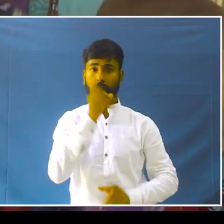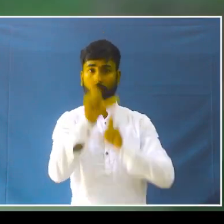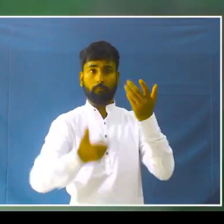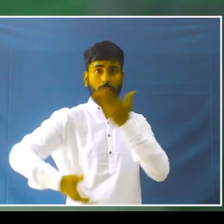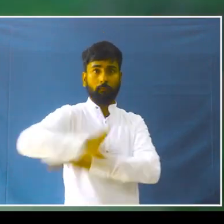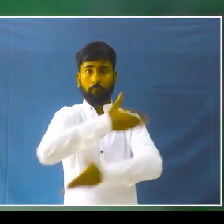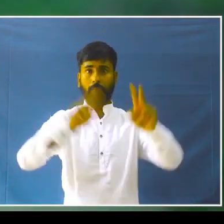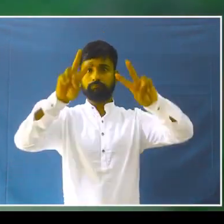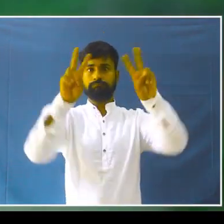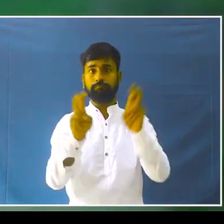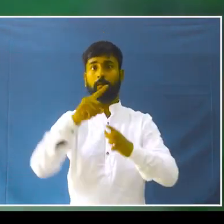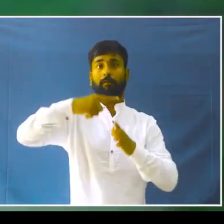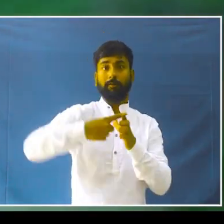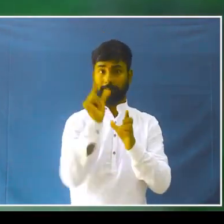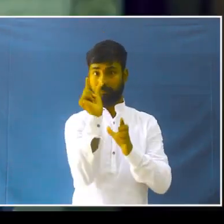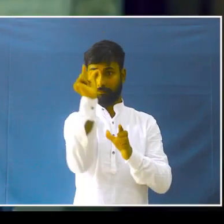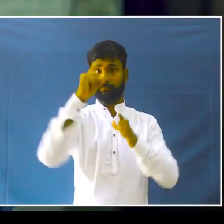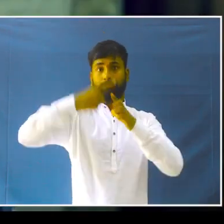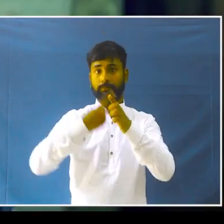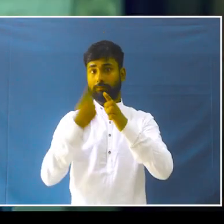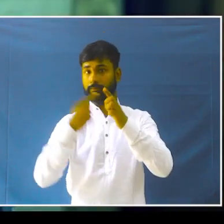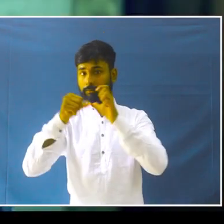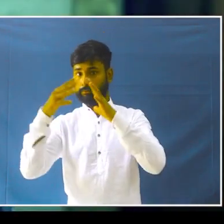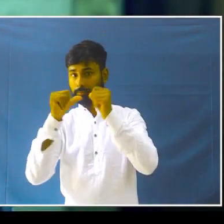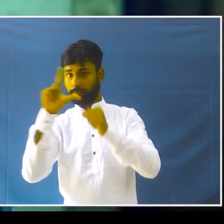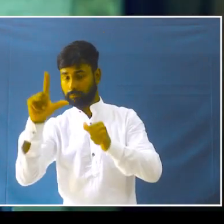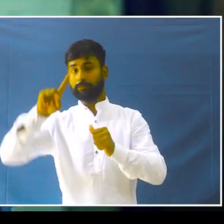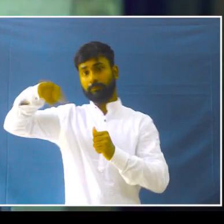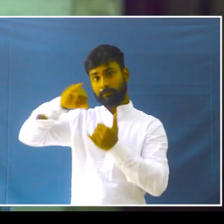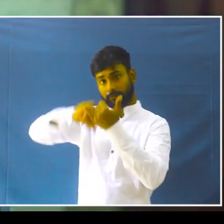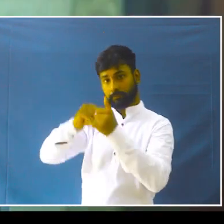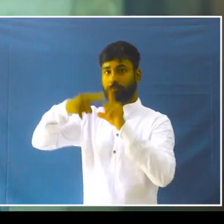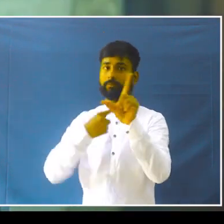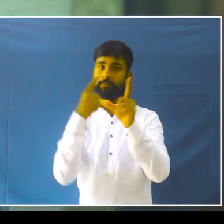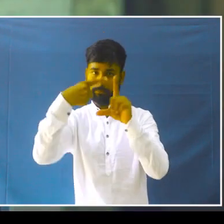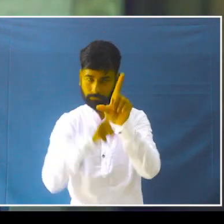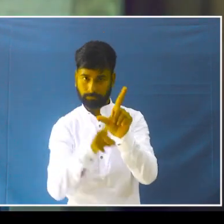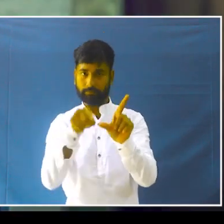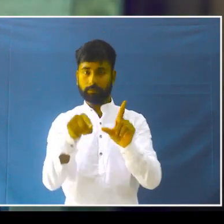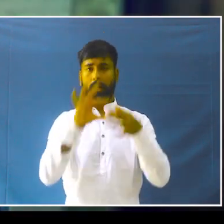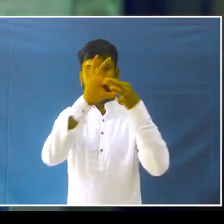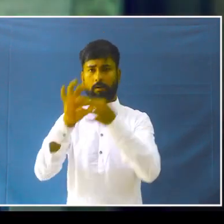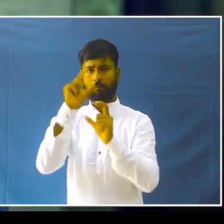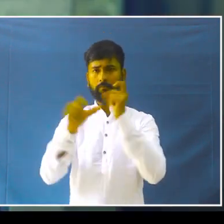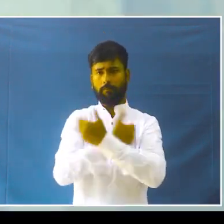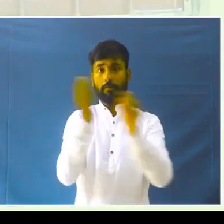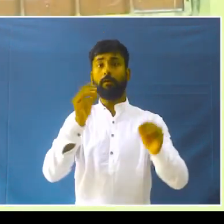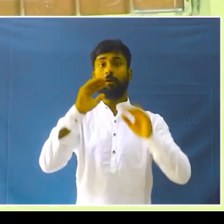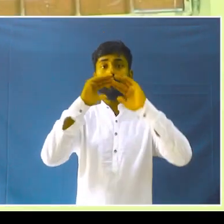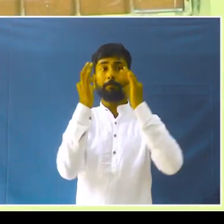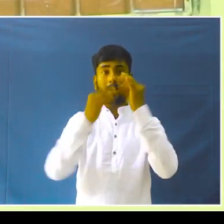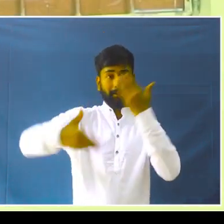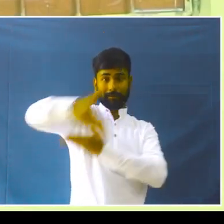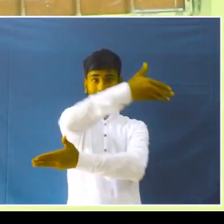को मुफ्त गैस कनेक्शन मिले। सौभाग्य योजना से गरीब परिवारों के घर रोशन हुए।